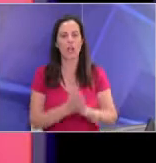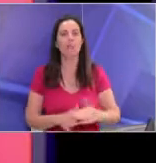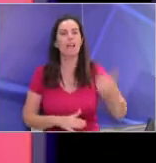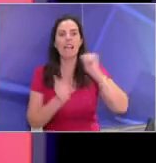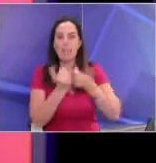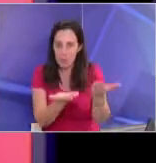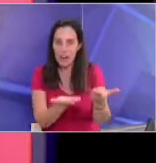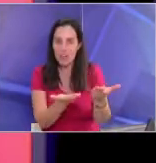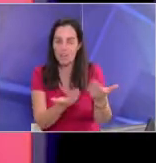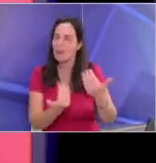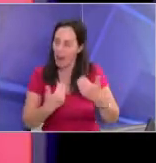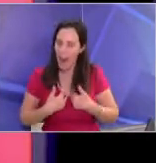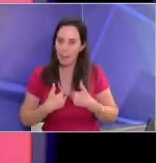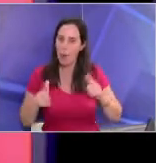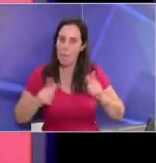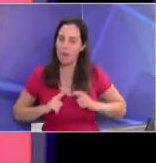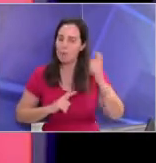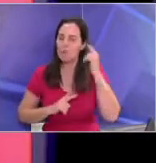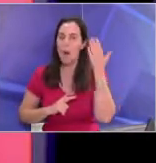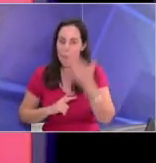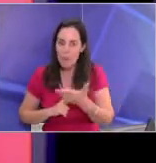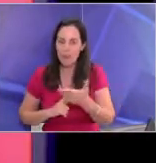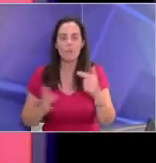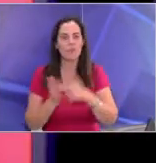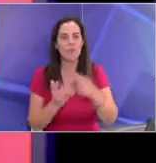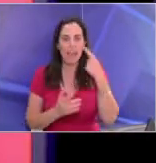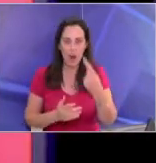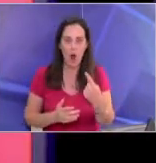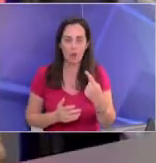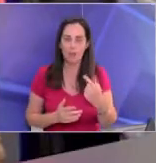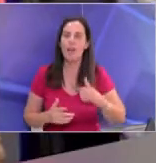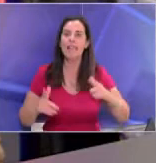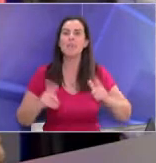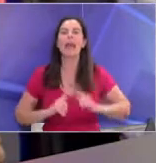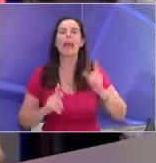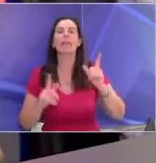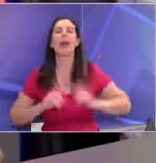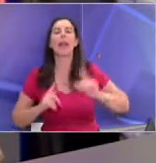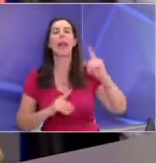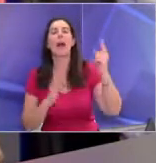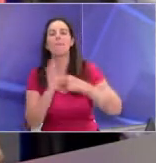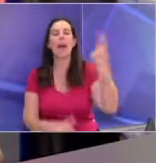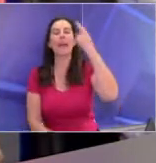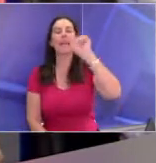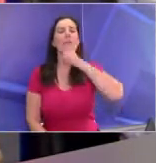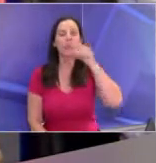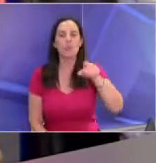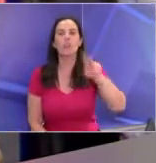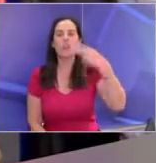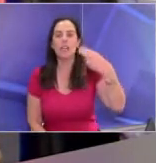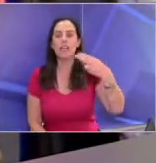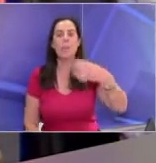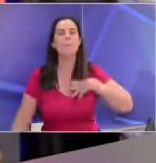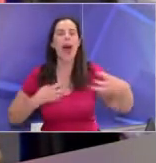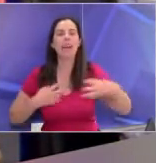השרה רגב. אנחנו מחכים לשמוע ממך כדי לראות... ואני מחכה לפעם היחידה בהיסטוריה שיהיה